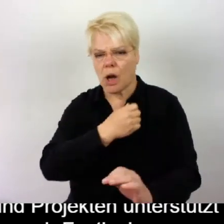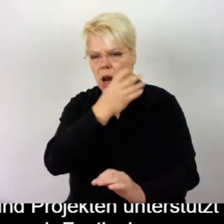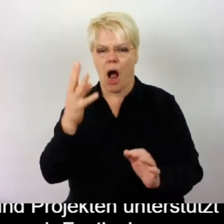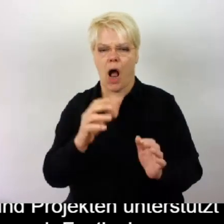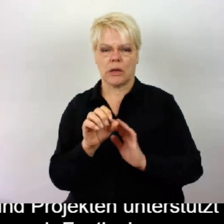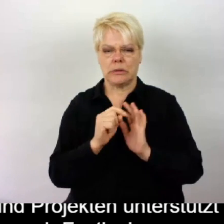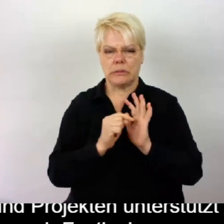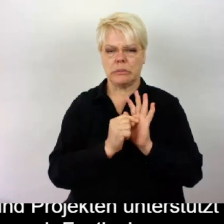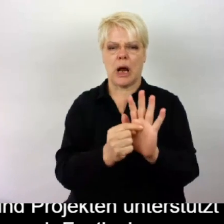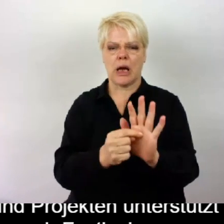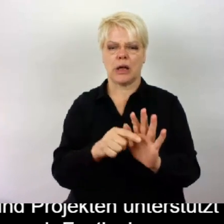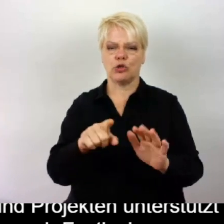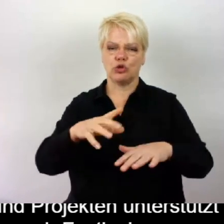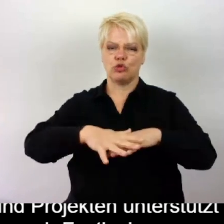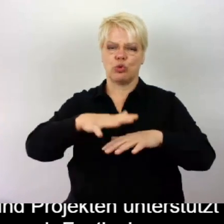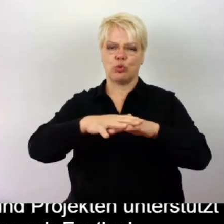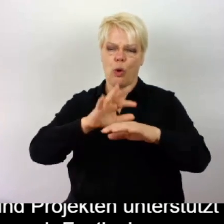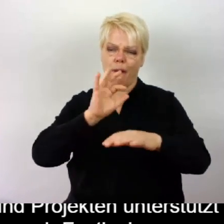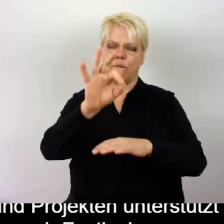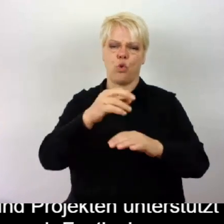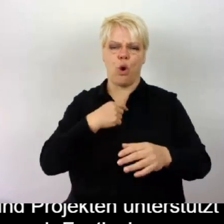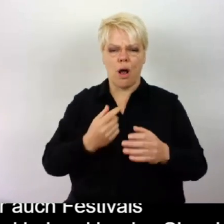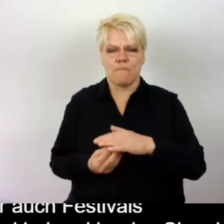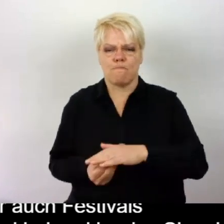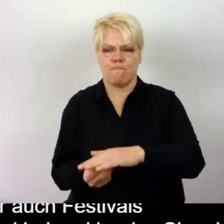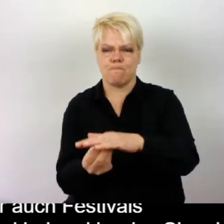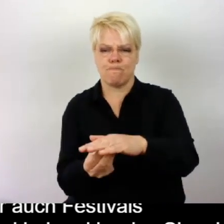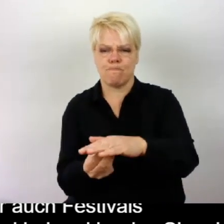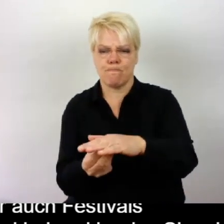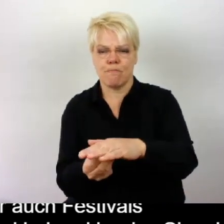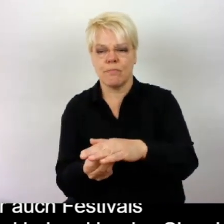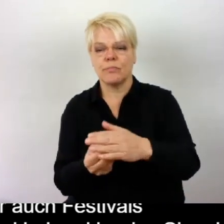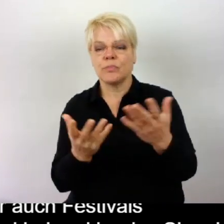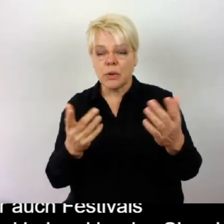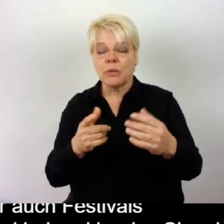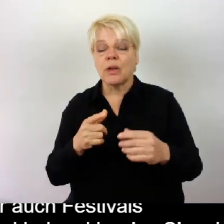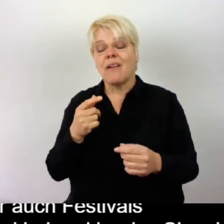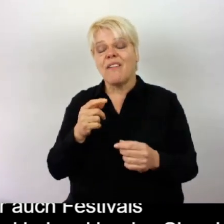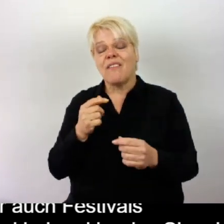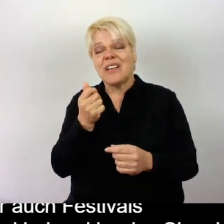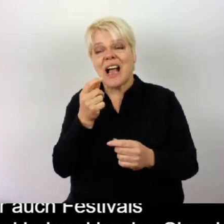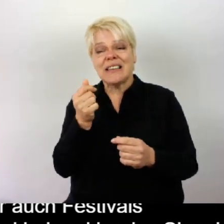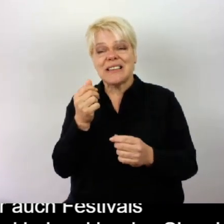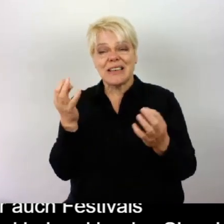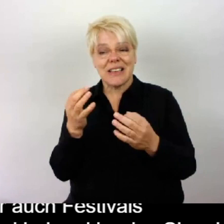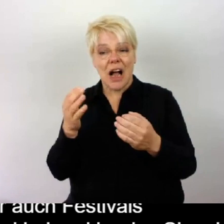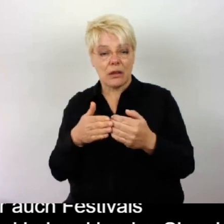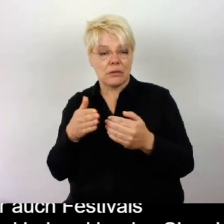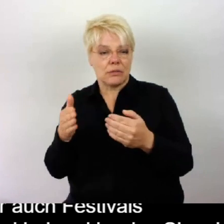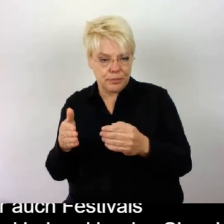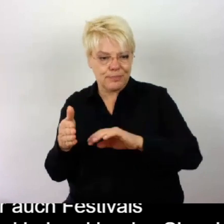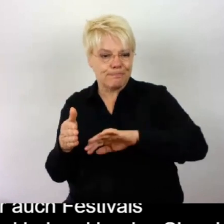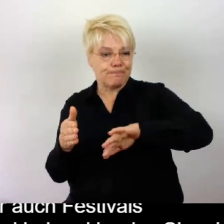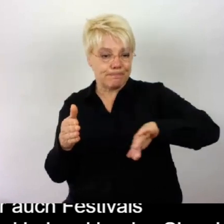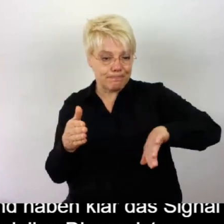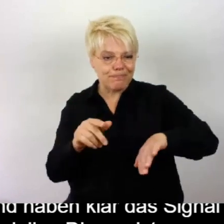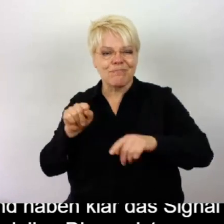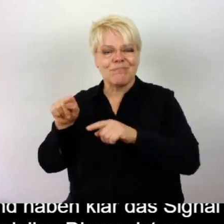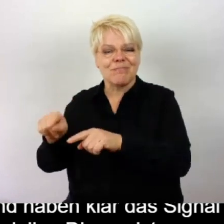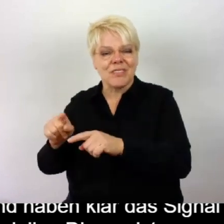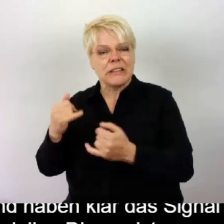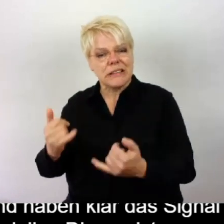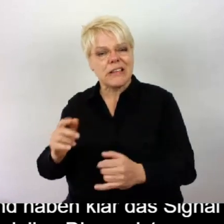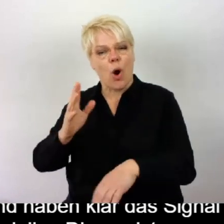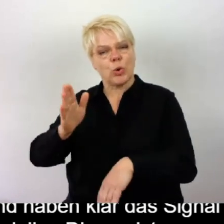Voraussetzungen. Deshalb habe ich als Vorsitzender der Kulturministerkonferenz jetzt mit der Beauftragten für die Kultur auf Bundesebene diese